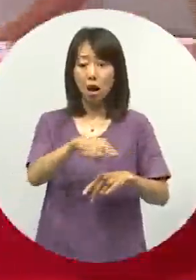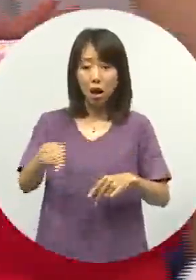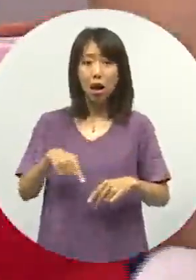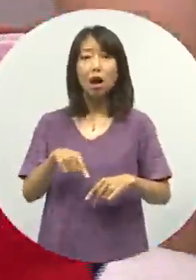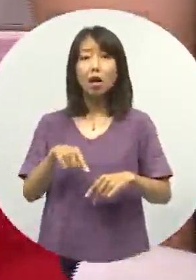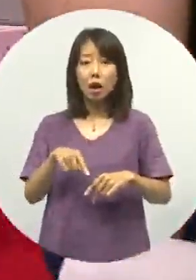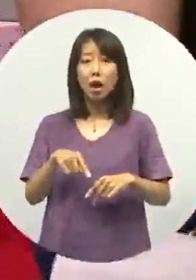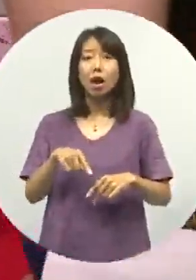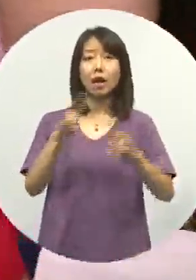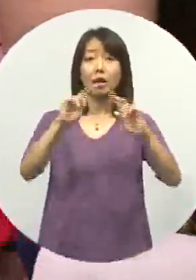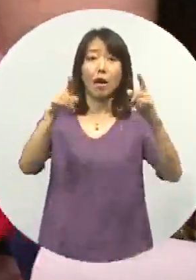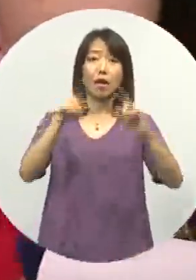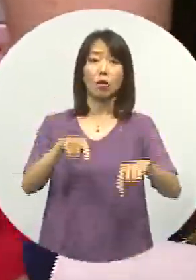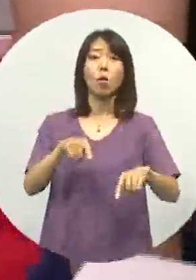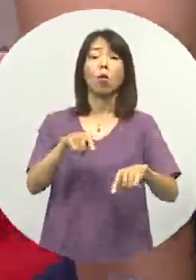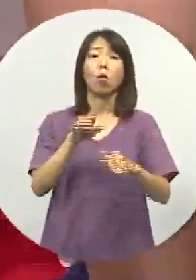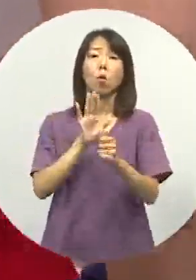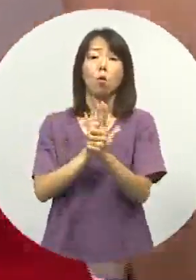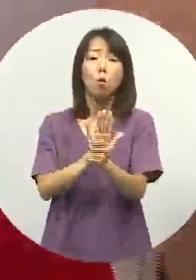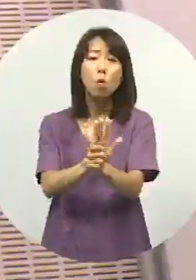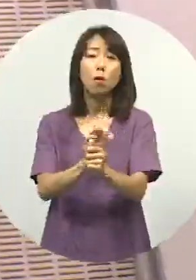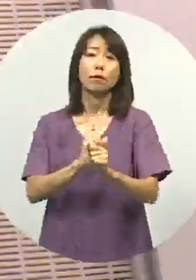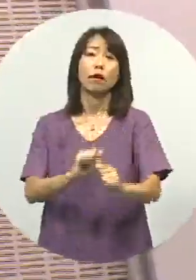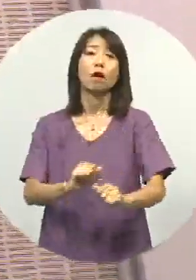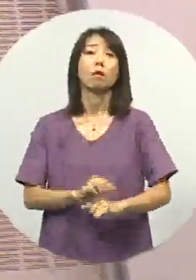イベントの開催を支えています。